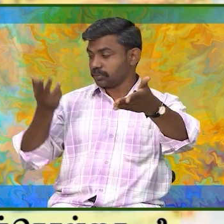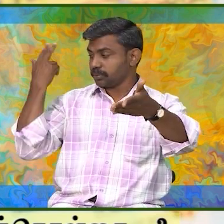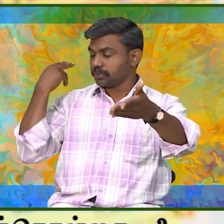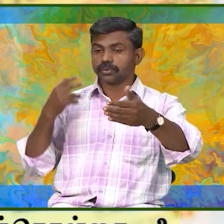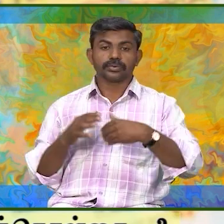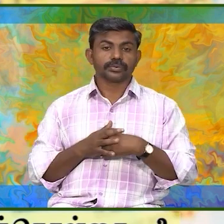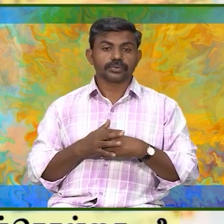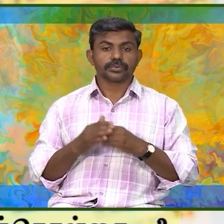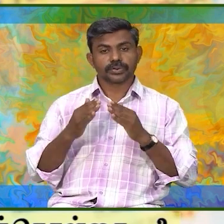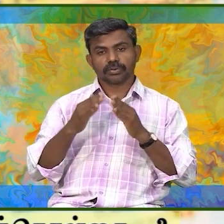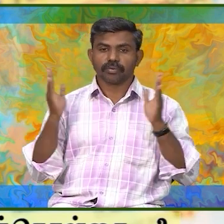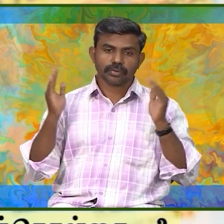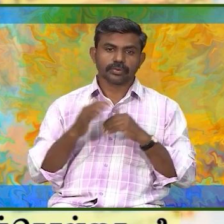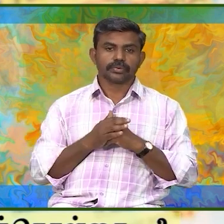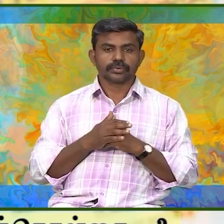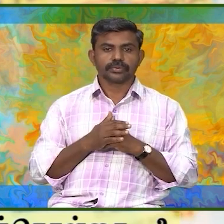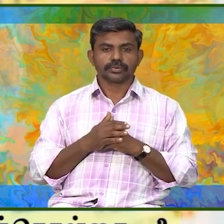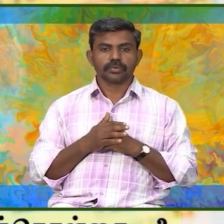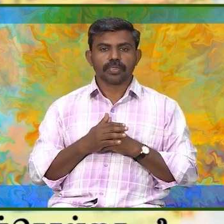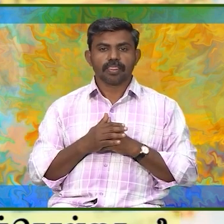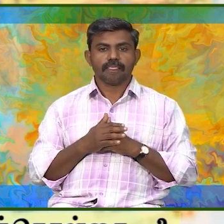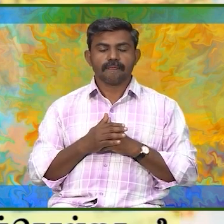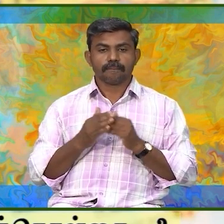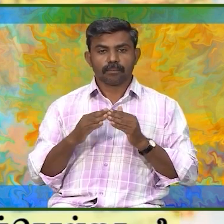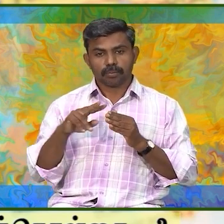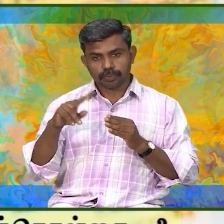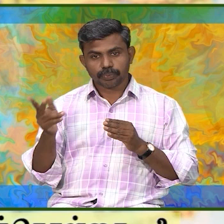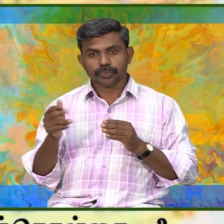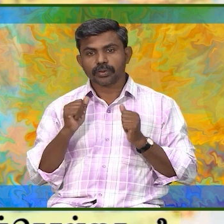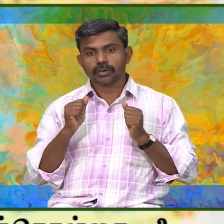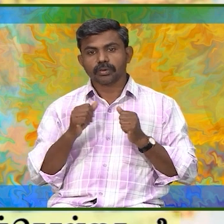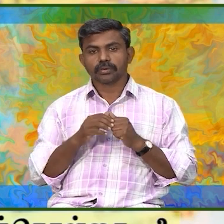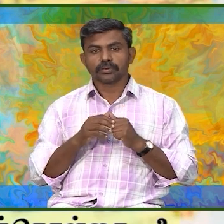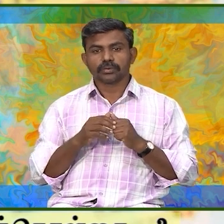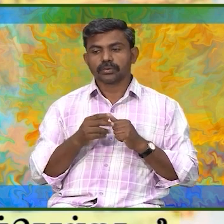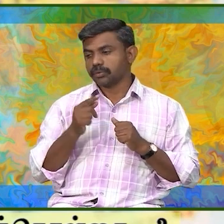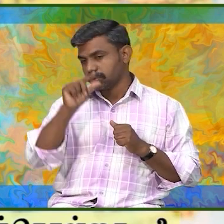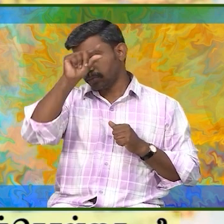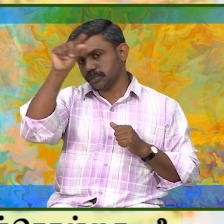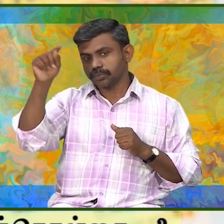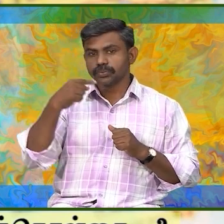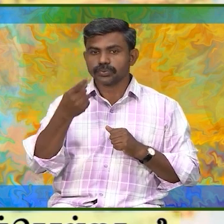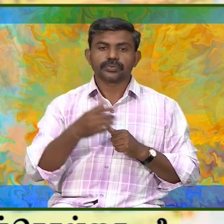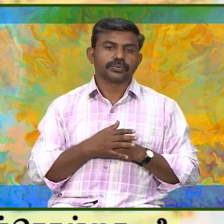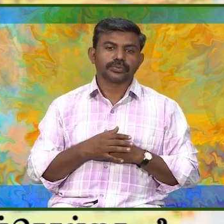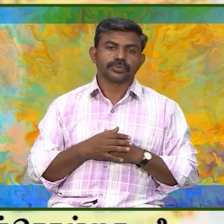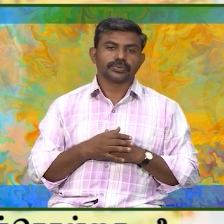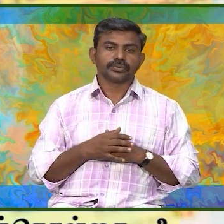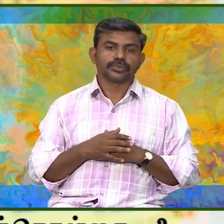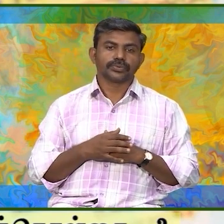பின்புறம் வீடுகள் இருக்கும். உங்கள் பக்கத்தில் யார் வீடு இருக்குன்னு கேட்டால் நீங்கள் ஒருத்தர் பேர் சொல்லி அவர் வீடு இருக்குது